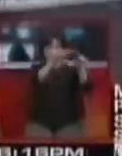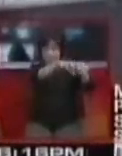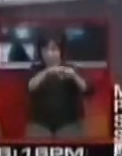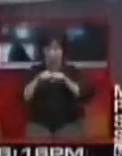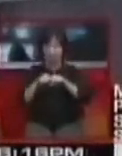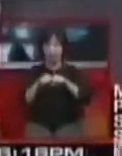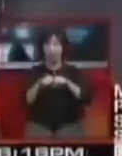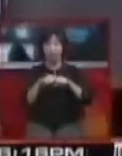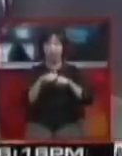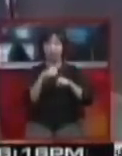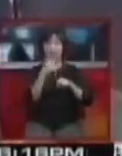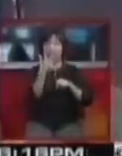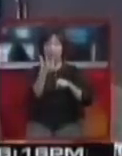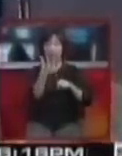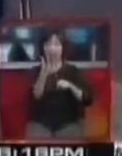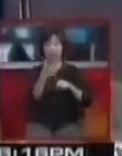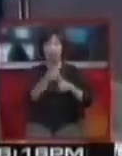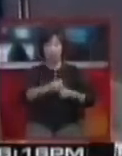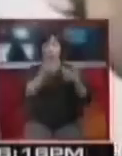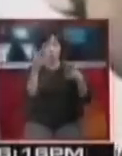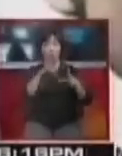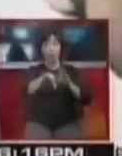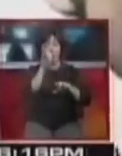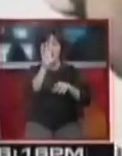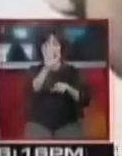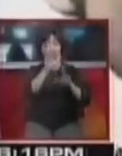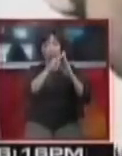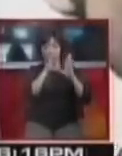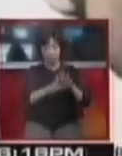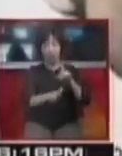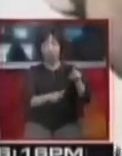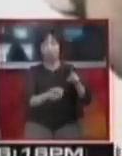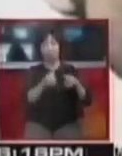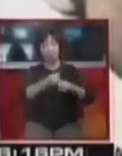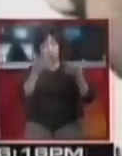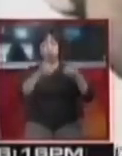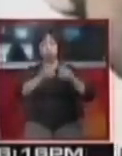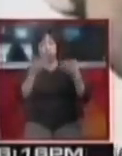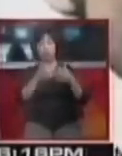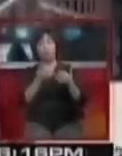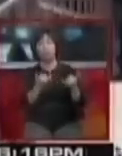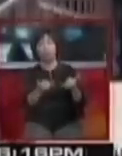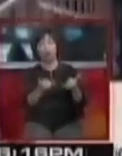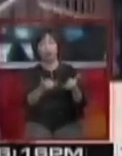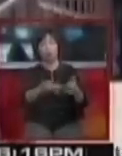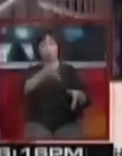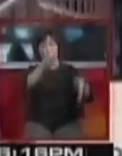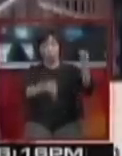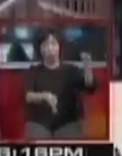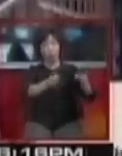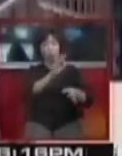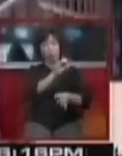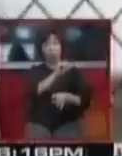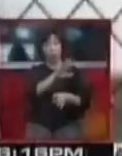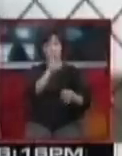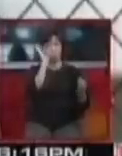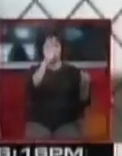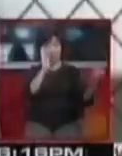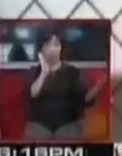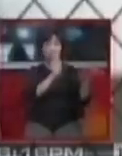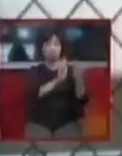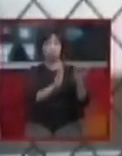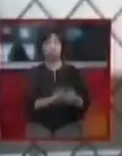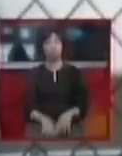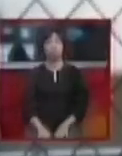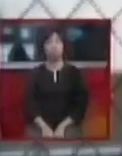ang 30 improvised explosives na nadiskubre sa kanyang bahay. Nakatakdang humarap sa piskalya si Holmes gayong araw. Mon Gualvez,